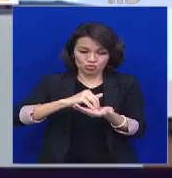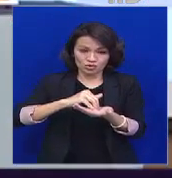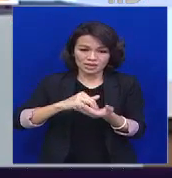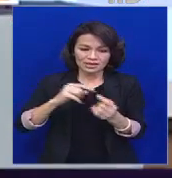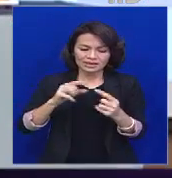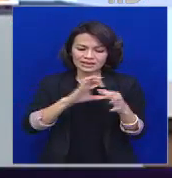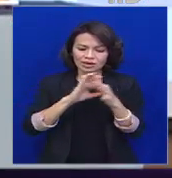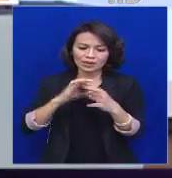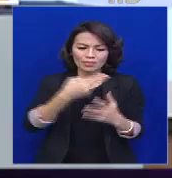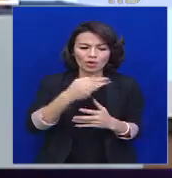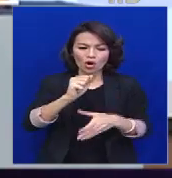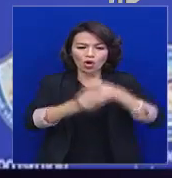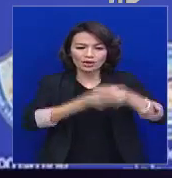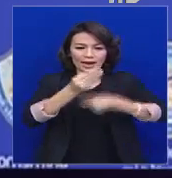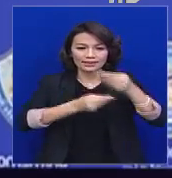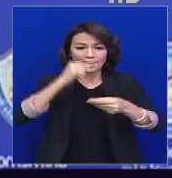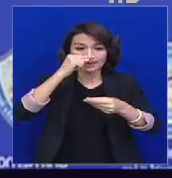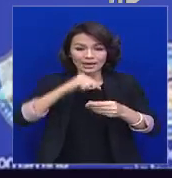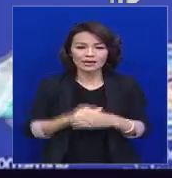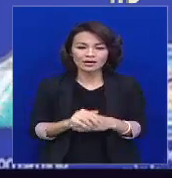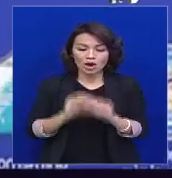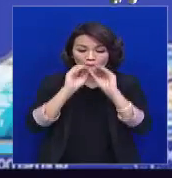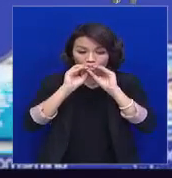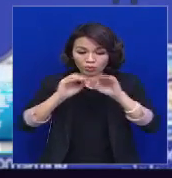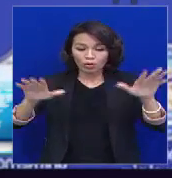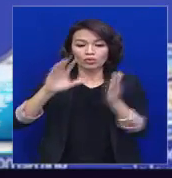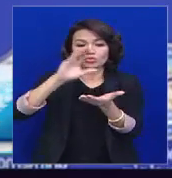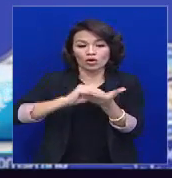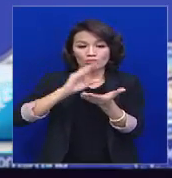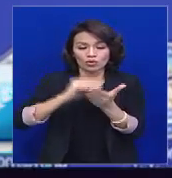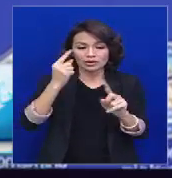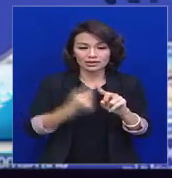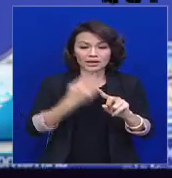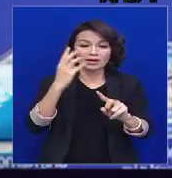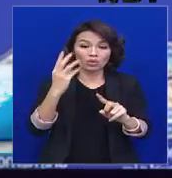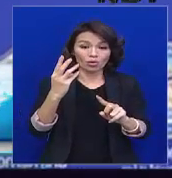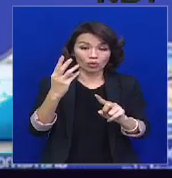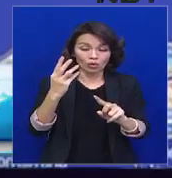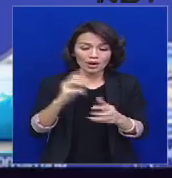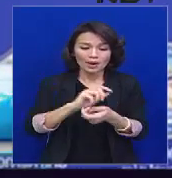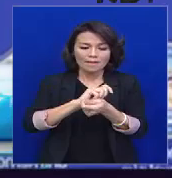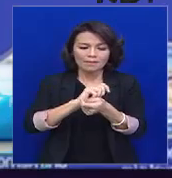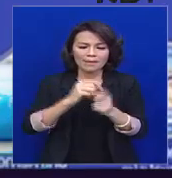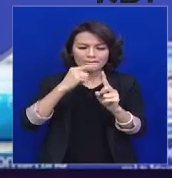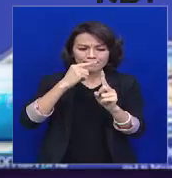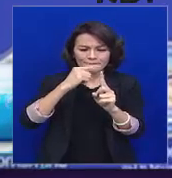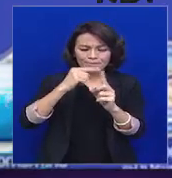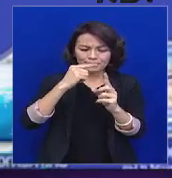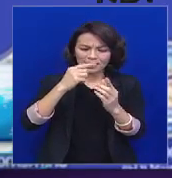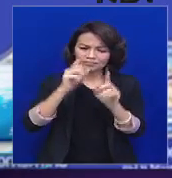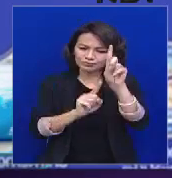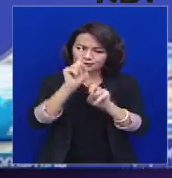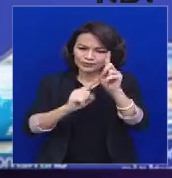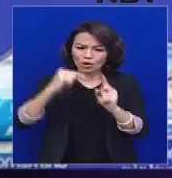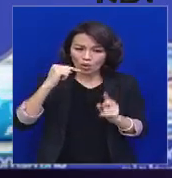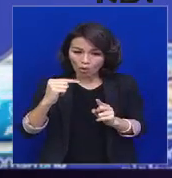อการค้าไทยนะคะเปิดเผยผลสำรวจความเชื่อมั่นผู้บริโภคในเดือนมิถุนายนค่าดัชนีปรับตัวลดลงมาอยู่ที่ระดับ 71.6